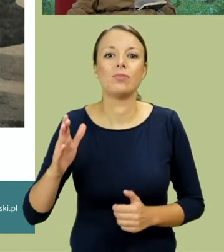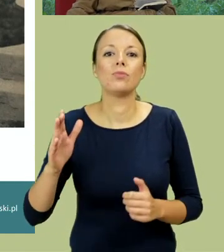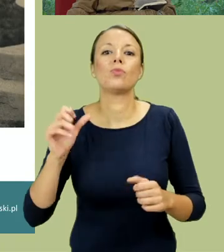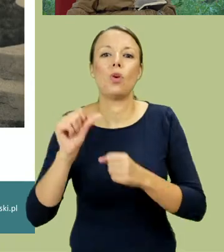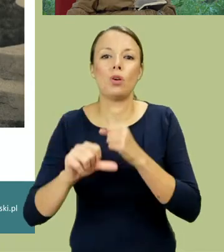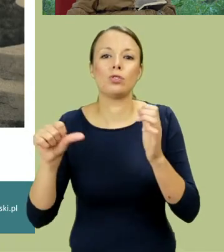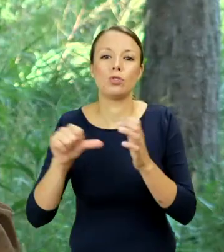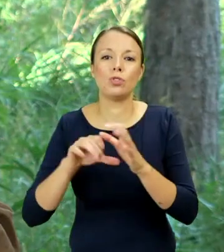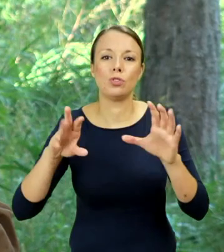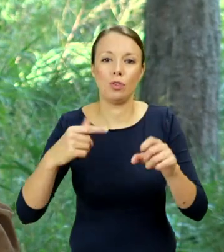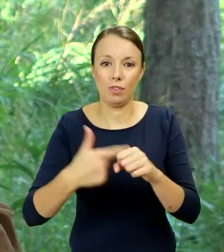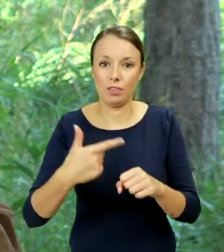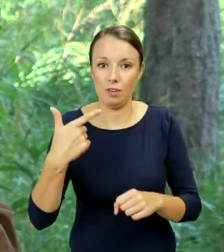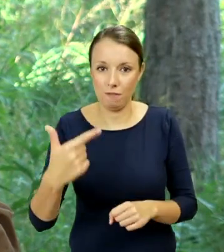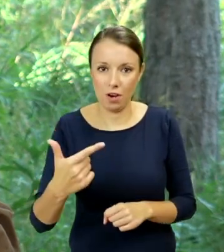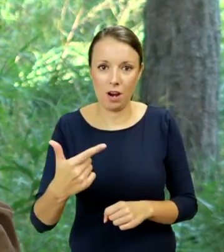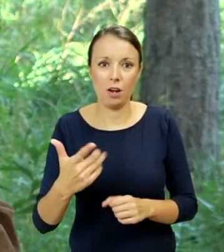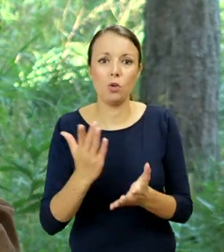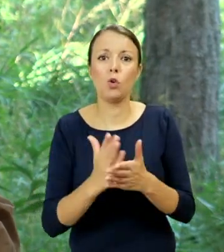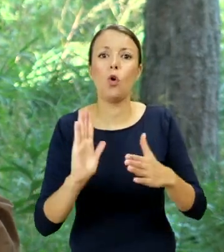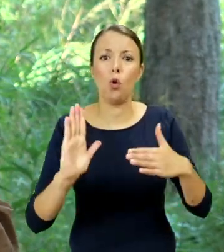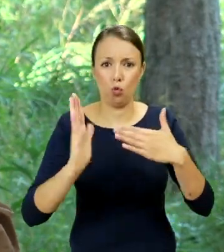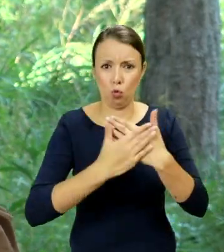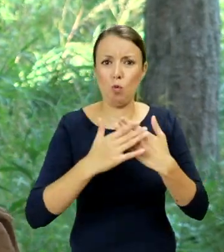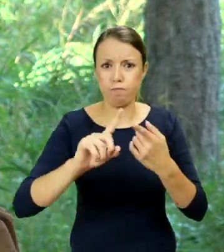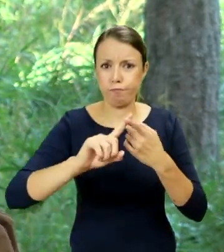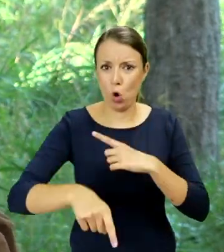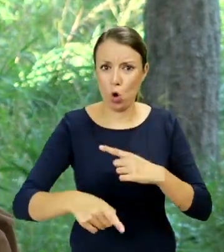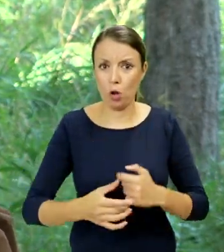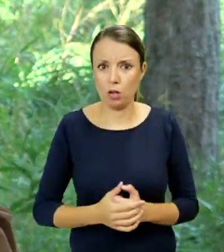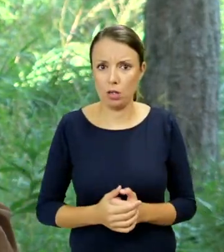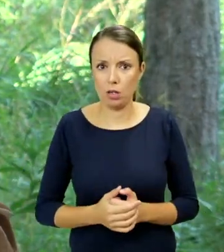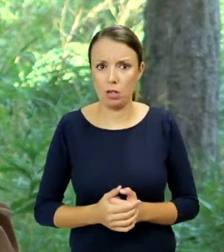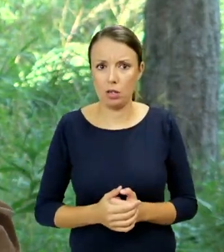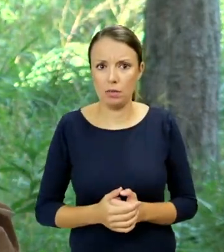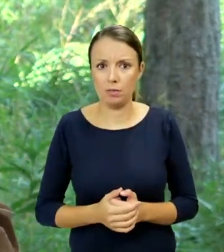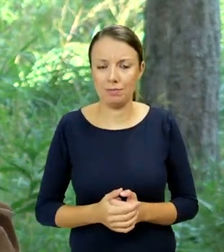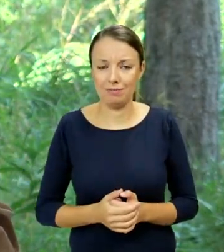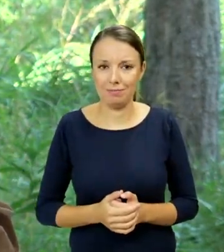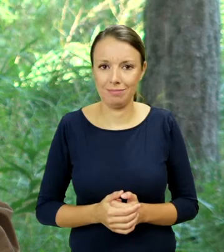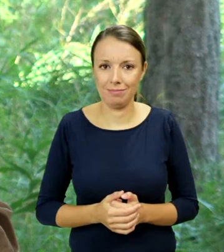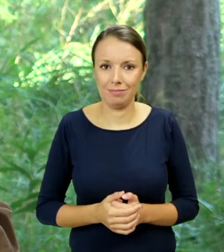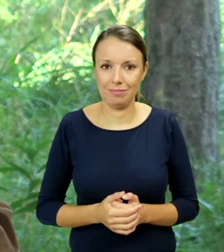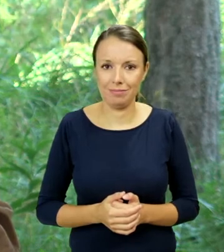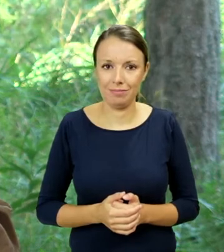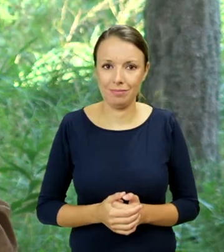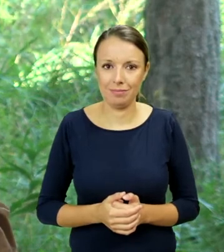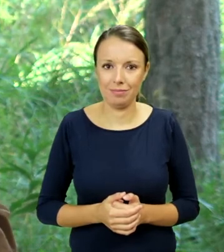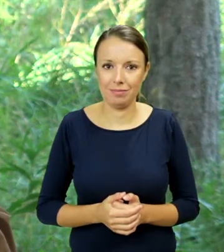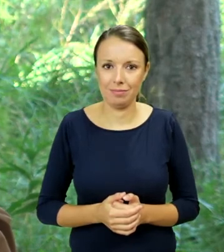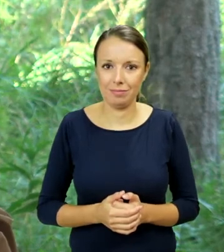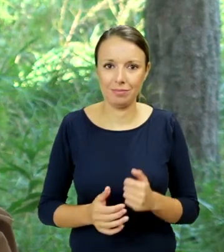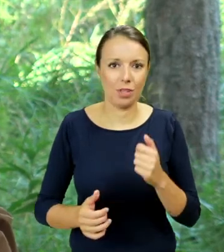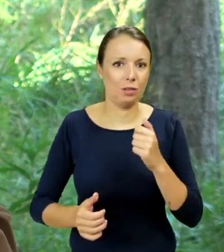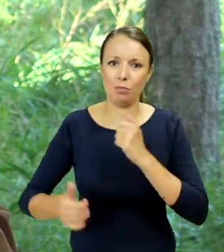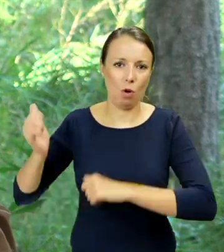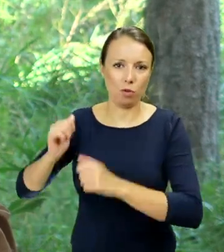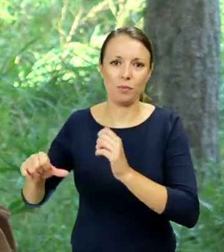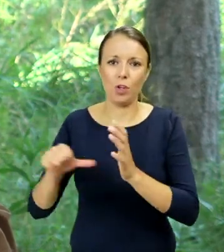1922. Po ślubie, wróćmy na chwilę, mamy rok